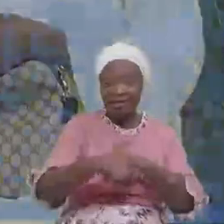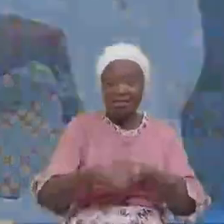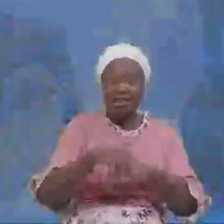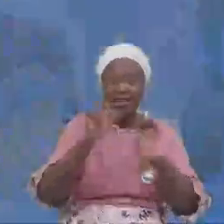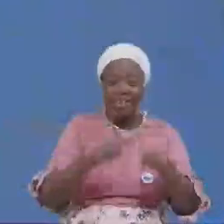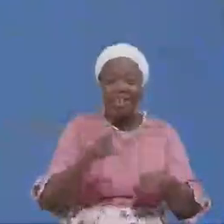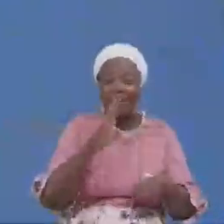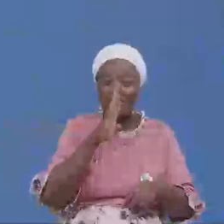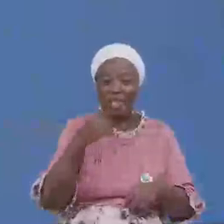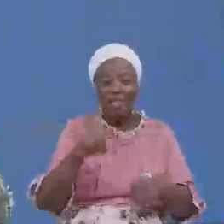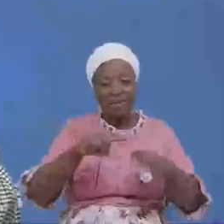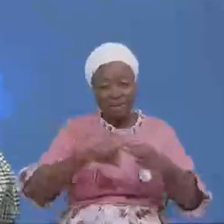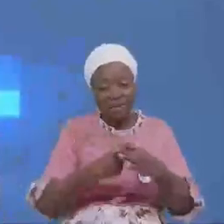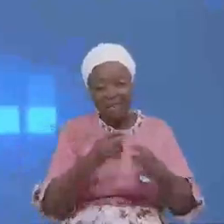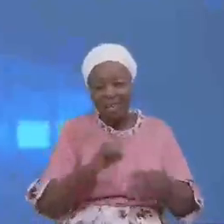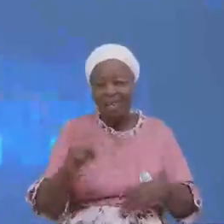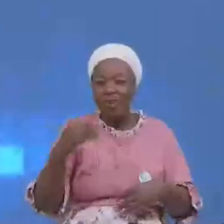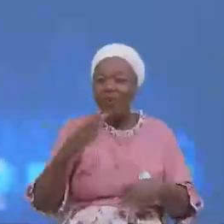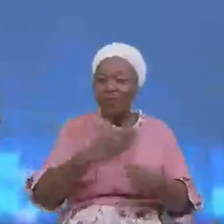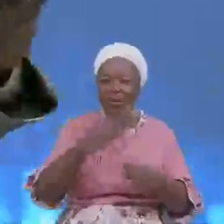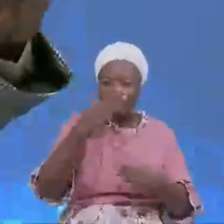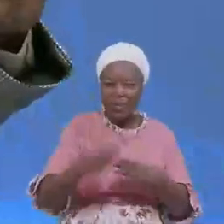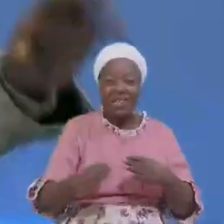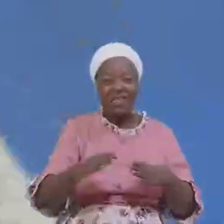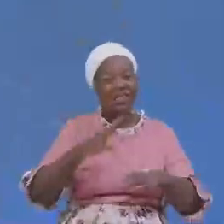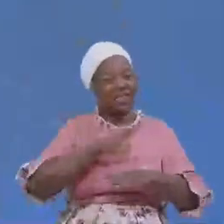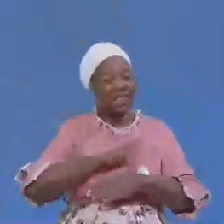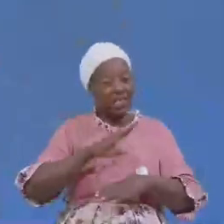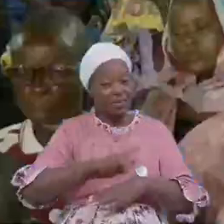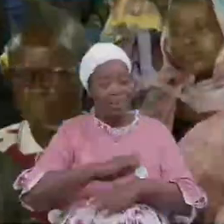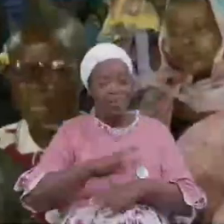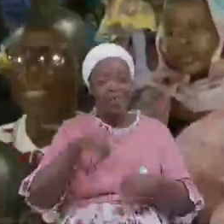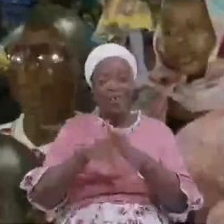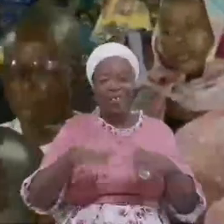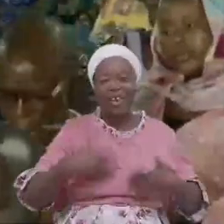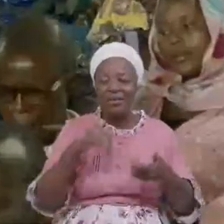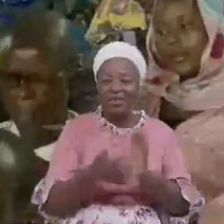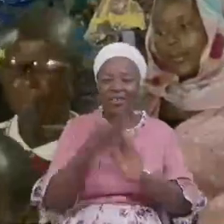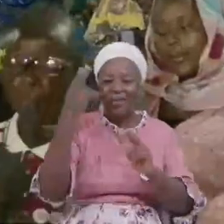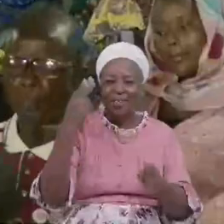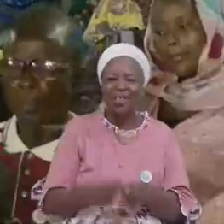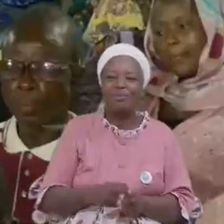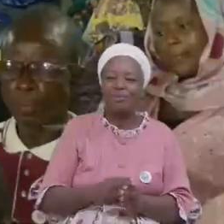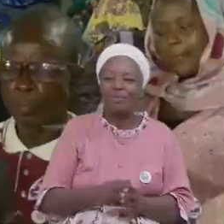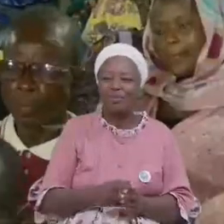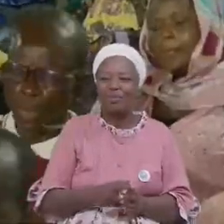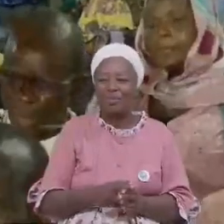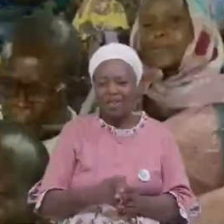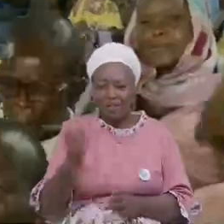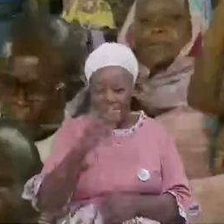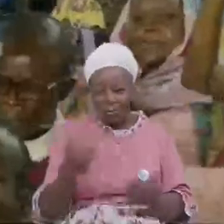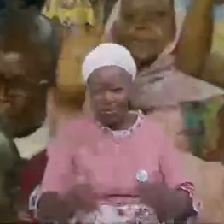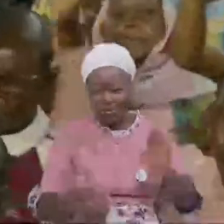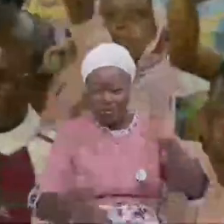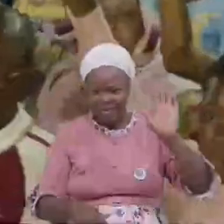Et ce soir peut être le départ, le début d'une satisfaction totale de ta vie. Où es-tu?